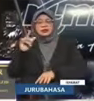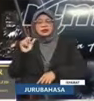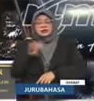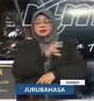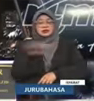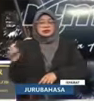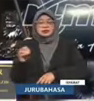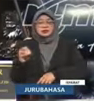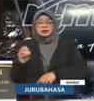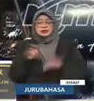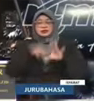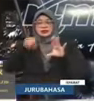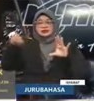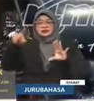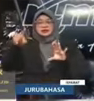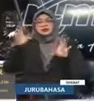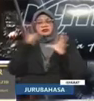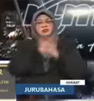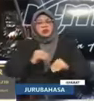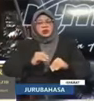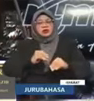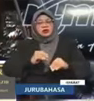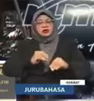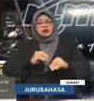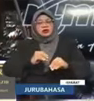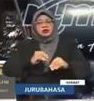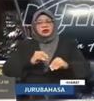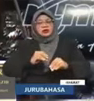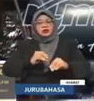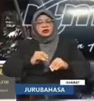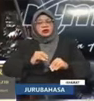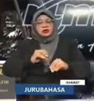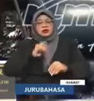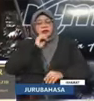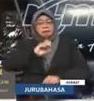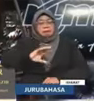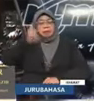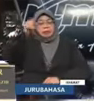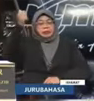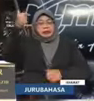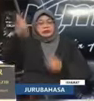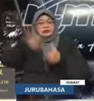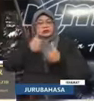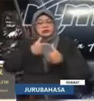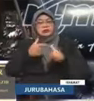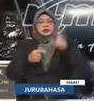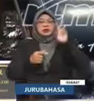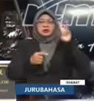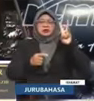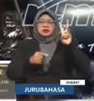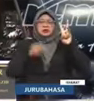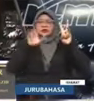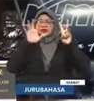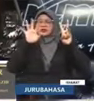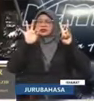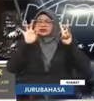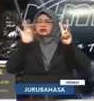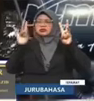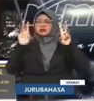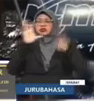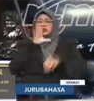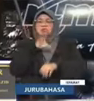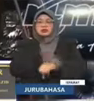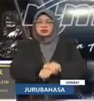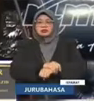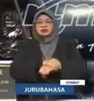cash Miko statistik Serawak mencatatkan jumlah sebuah tertinggi yaitu 697